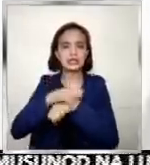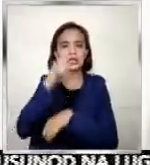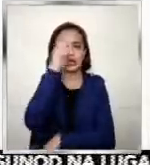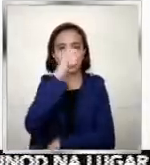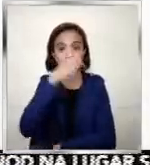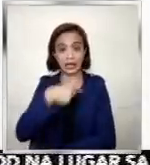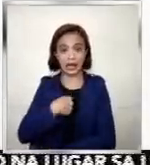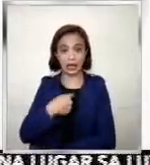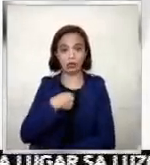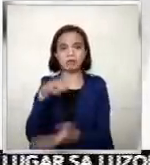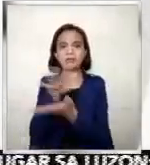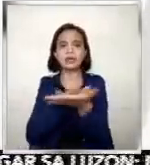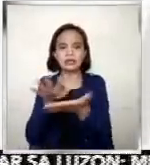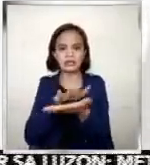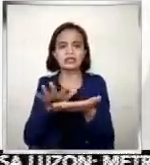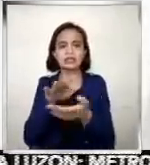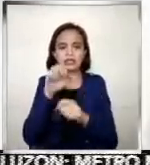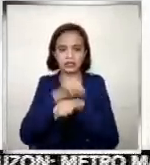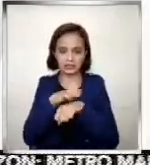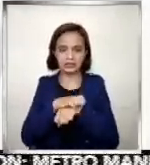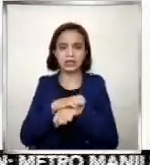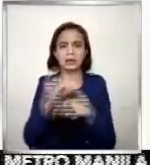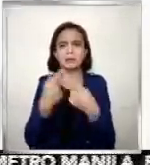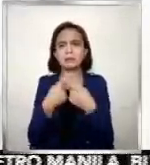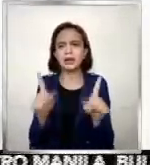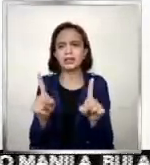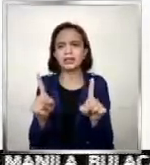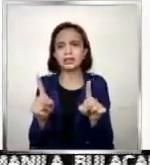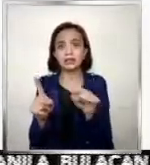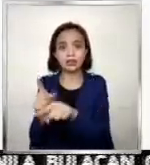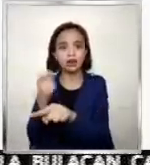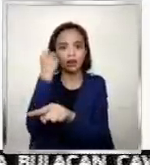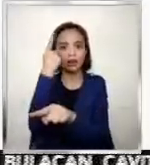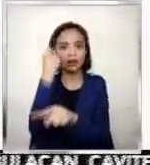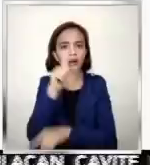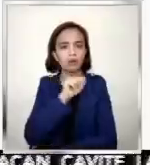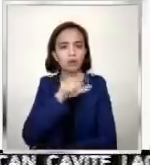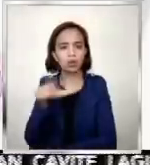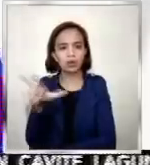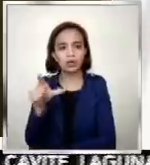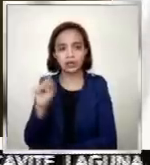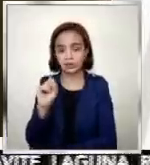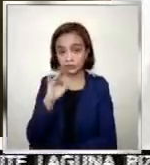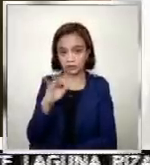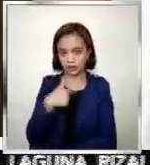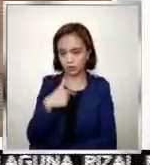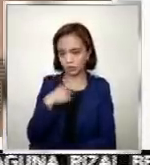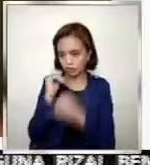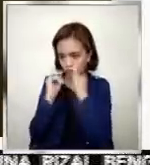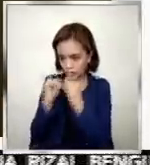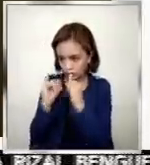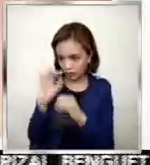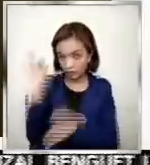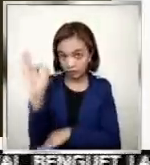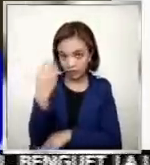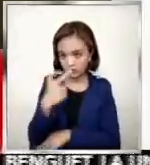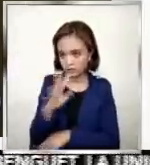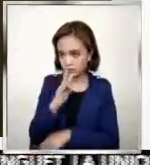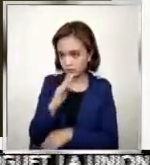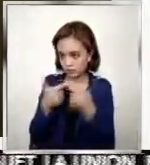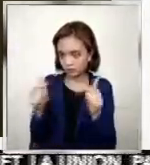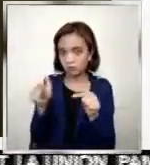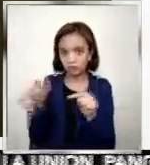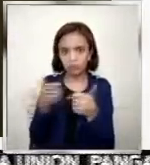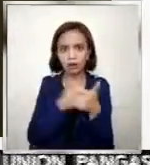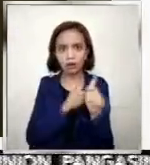mix with English, but as in, naiintindihan niya lahat. Like, if I give her an instruction in French, gagawin niya. If Nico